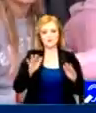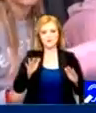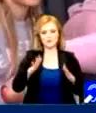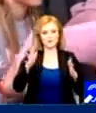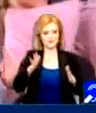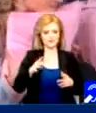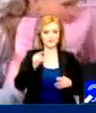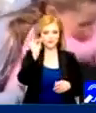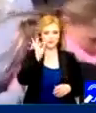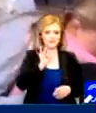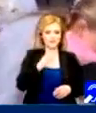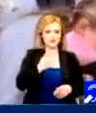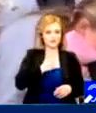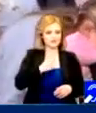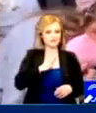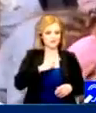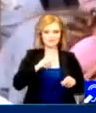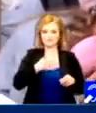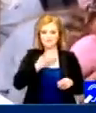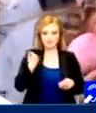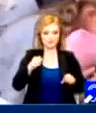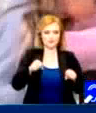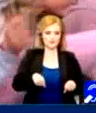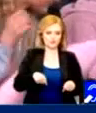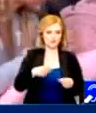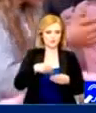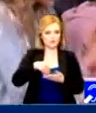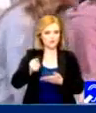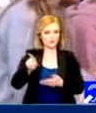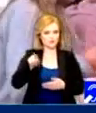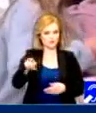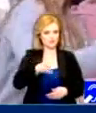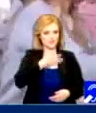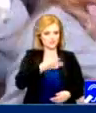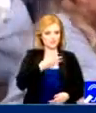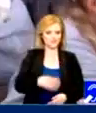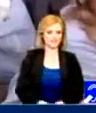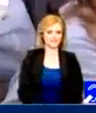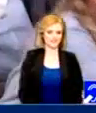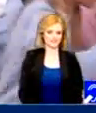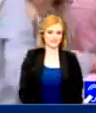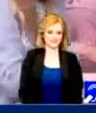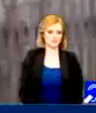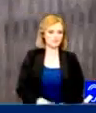dulciurile. Nu avem posibilitate câteodată să le luăm ceea ce își doresc ei și Deci suntem foarte bucuroși.